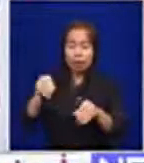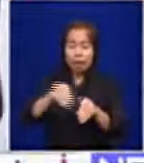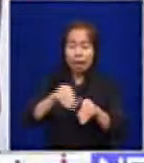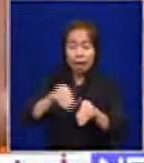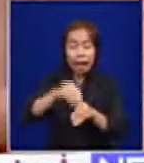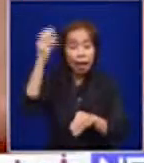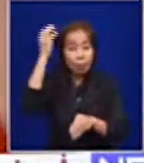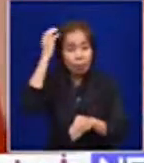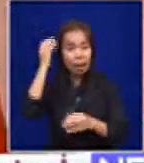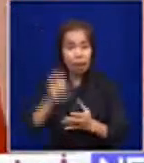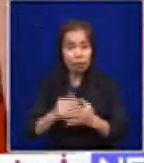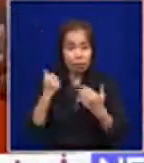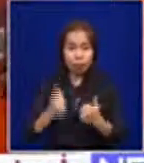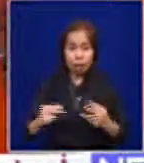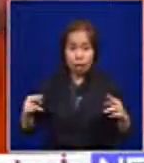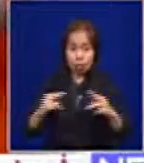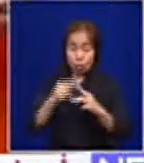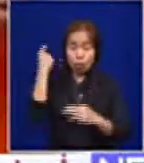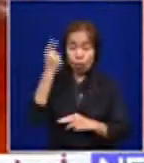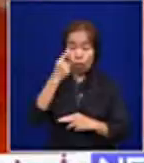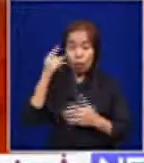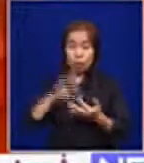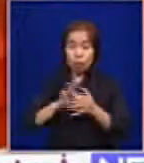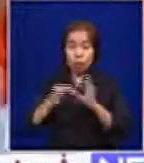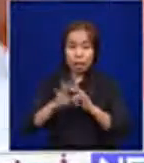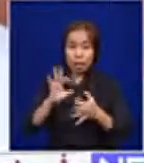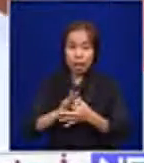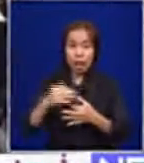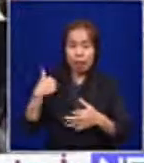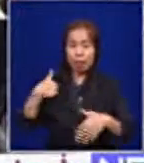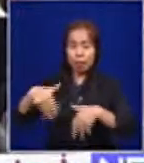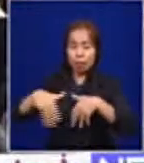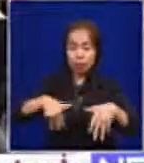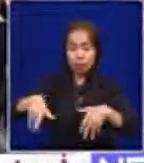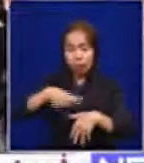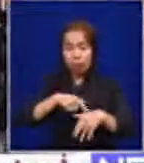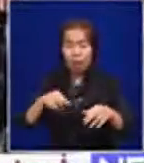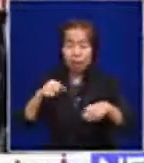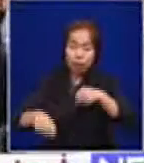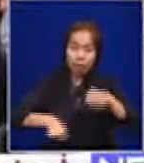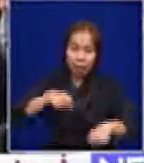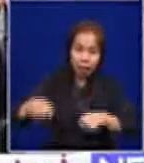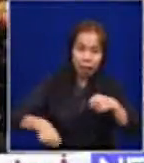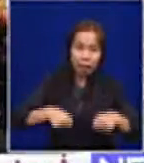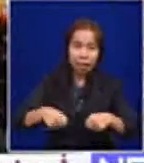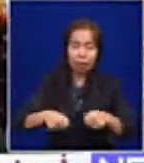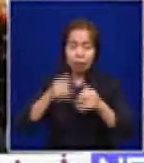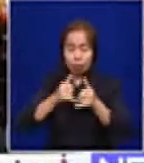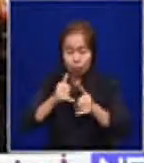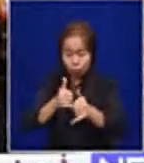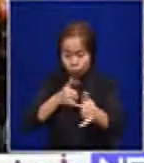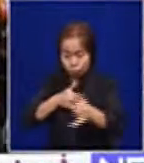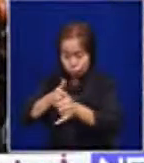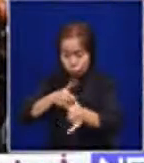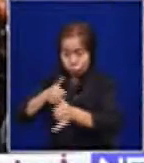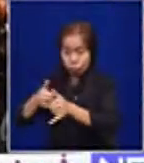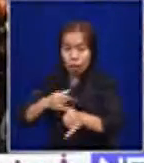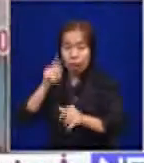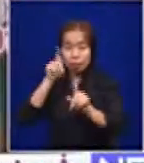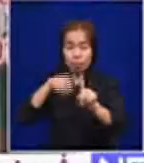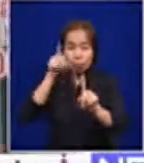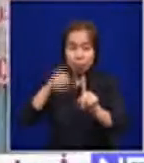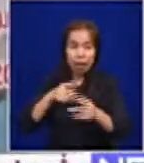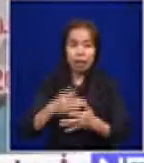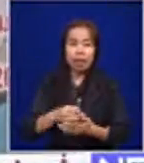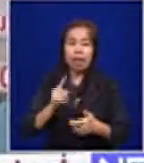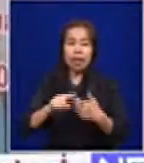นตรีว่าการกระทรวงการท่องเที่ยวและกีฬานำพุทธศาสนิกชนชาวไทยลาวพร้อมด้วยนักปั่นจักรยานกว่า 1,000 คนค่ะร่วมกันตักบาตรพ